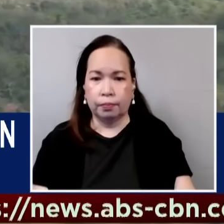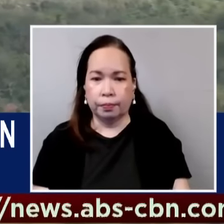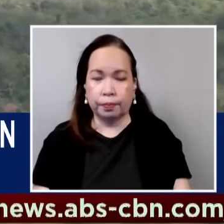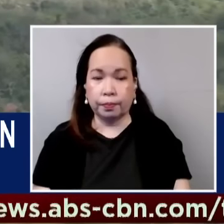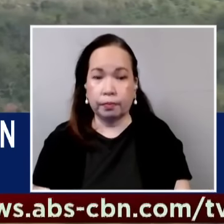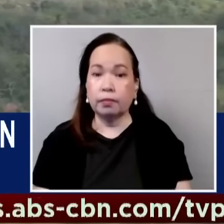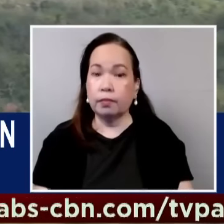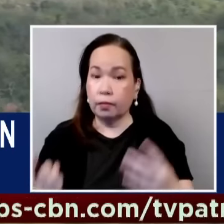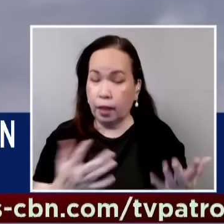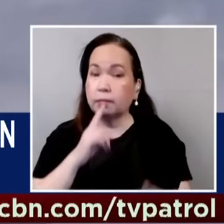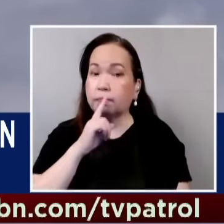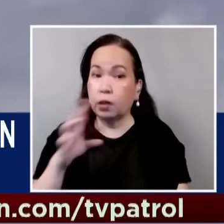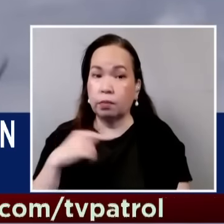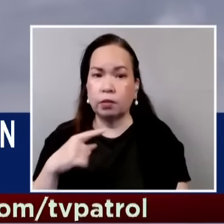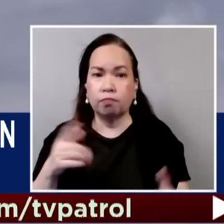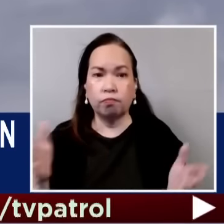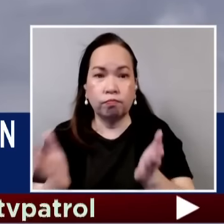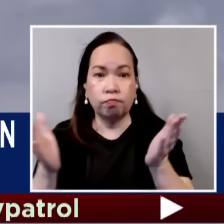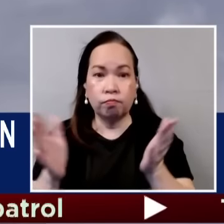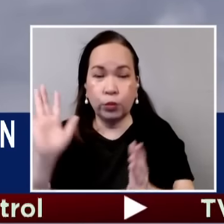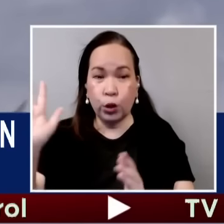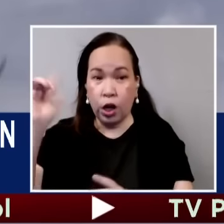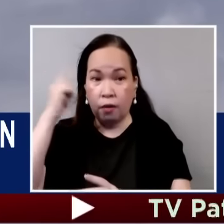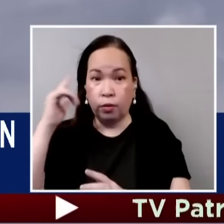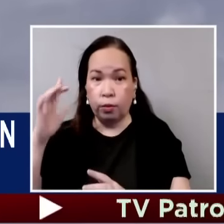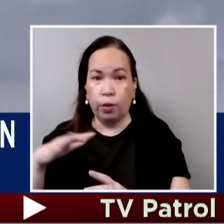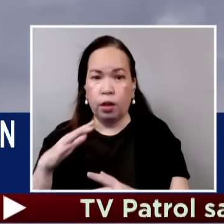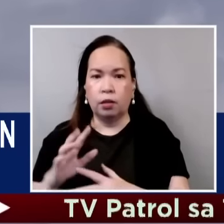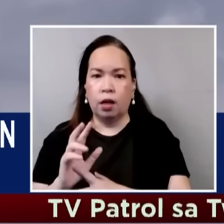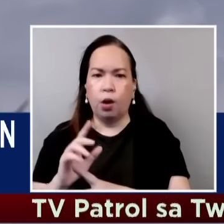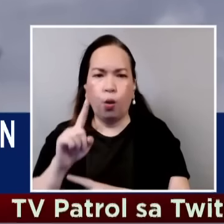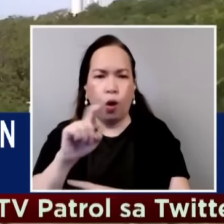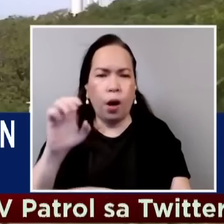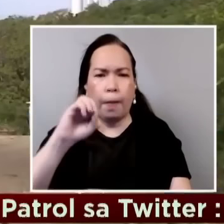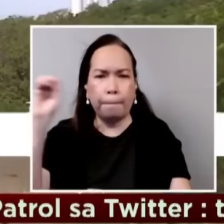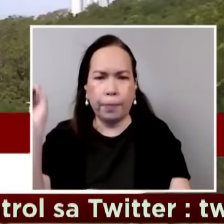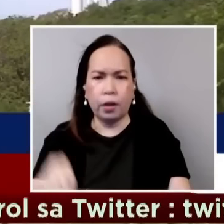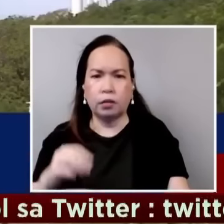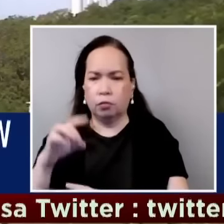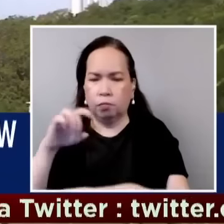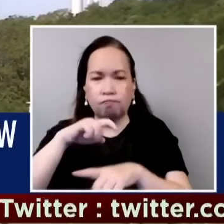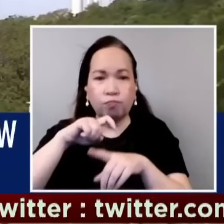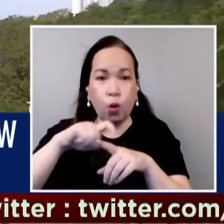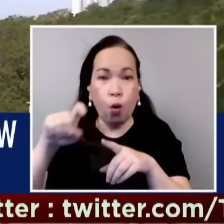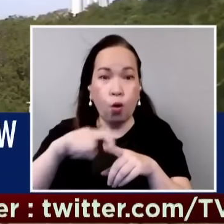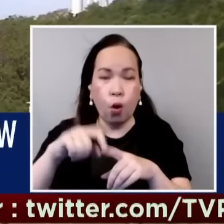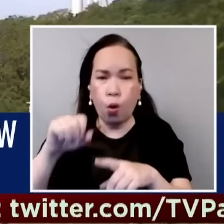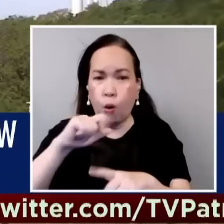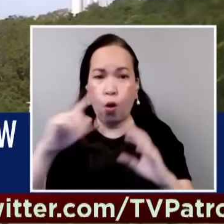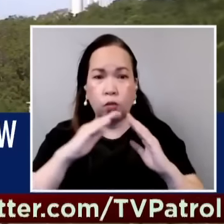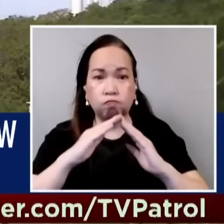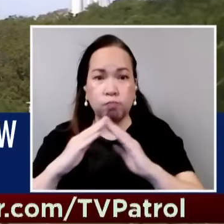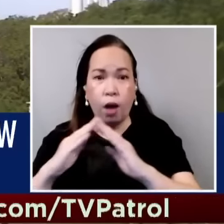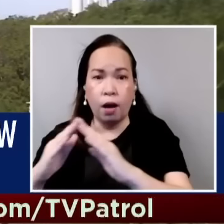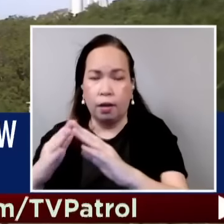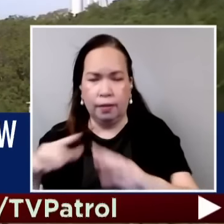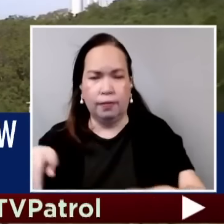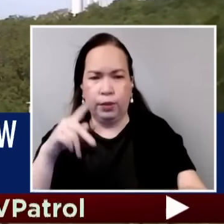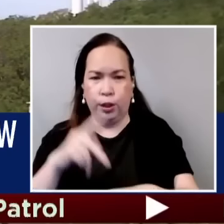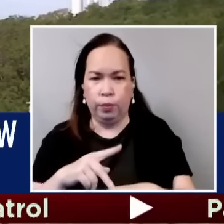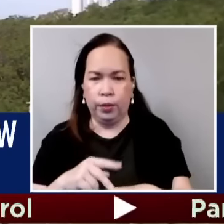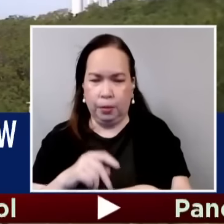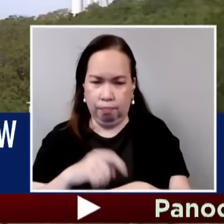Nangako naman ng Pangulo na isusulong ng kanyang administrasyon ng 100% ang pagpapailaw ng mga kabahayan sa bansa sa ilalim ng kanyang